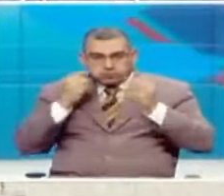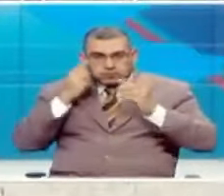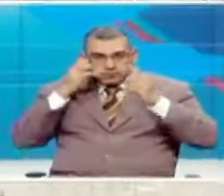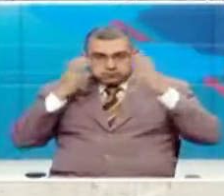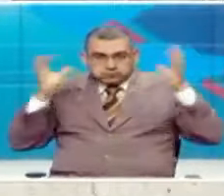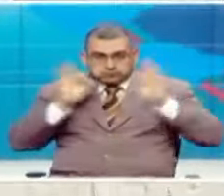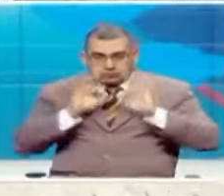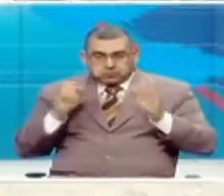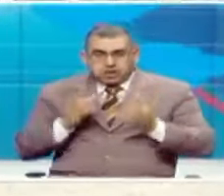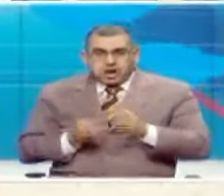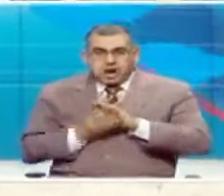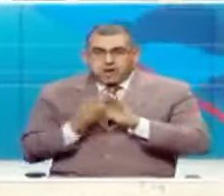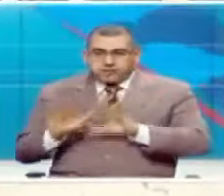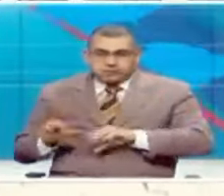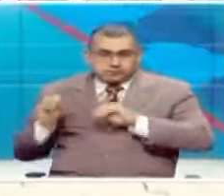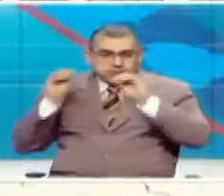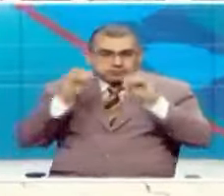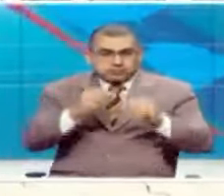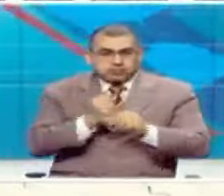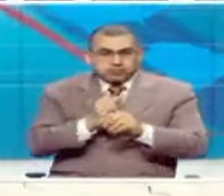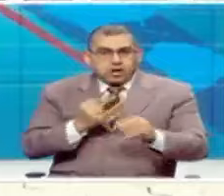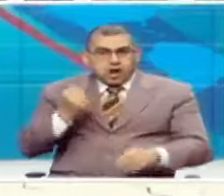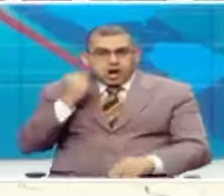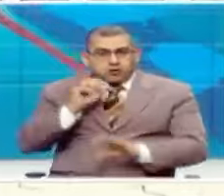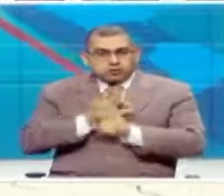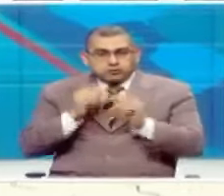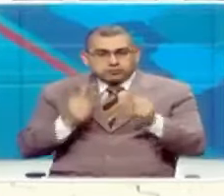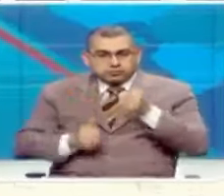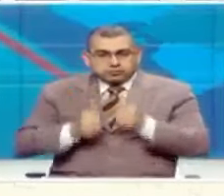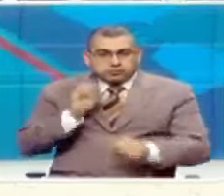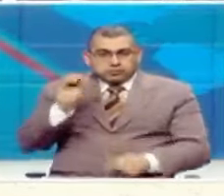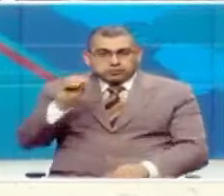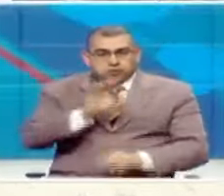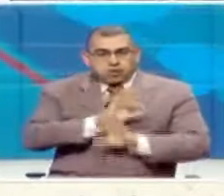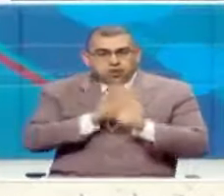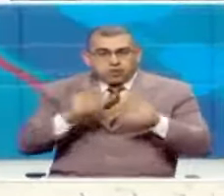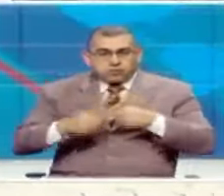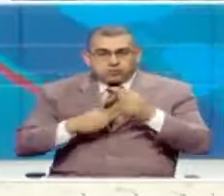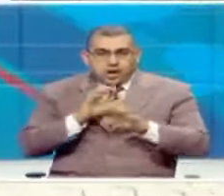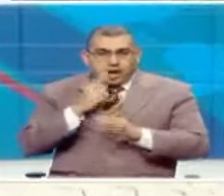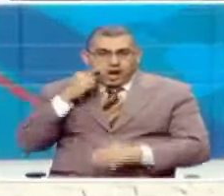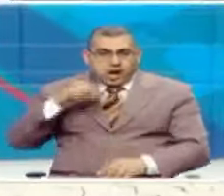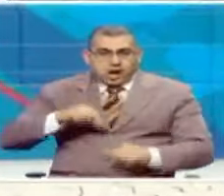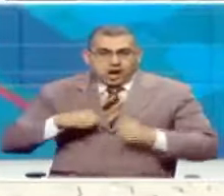العالمية ليصبحوا قادرين وبحق على المنافسة في كل مناحي الحياة.